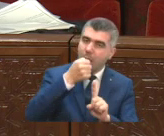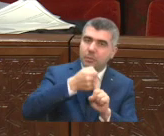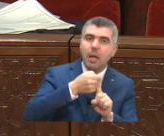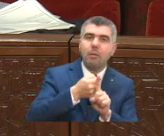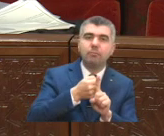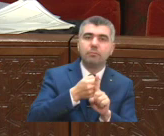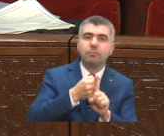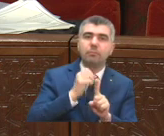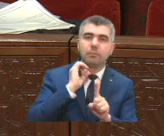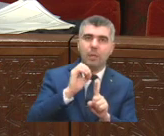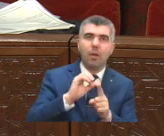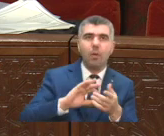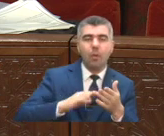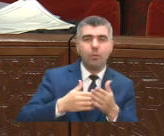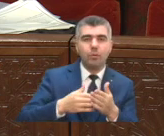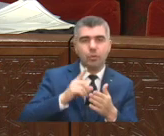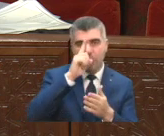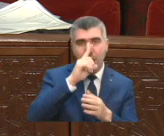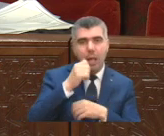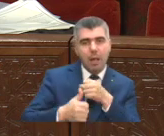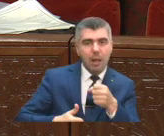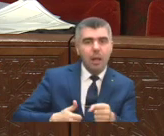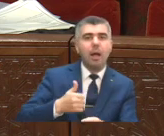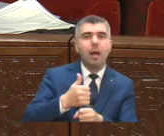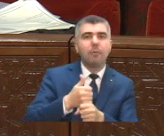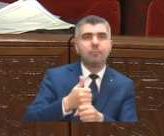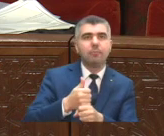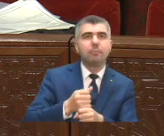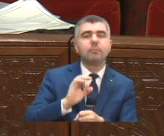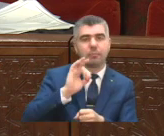اللي تنتمناو هو السنة المقبلة إن شاء الله تكون على